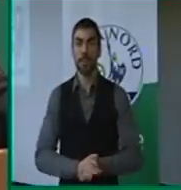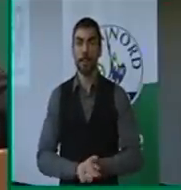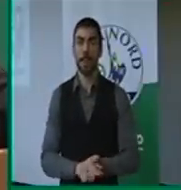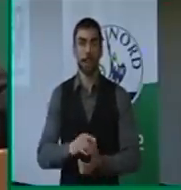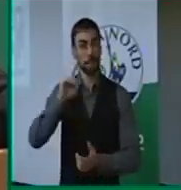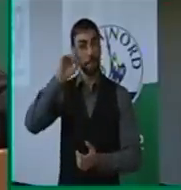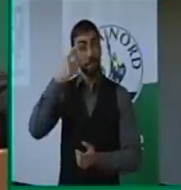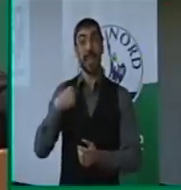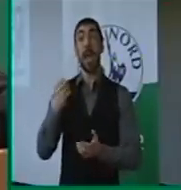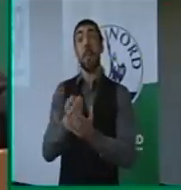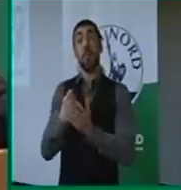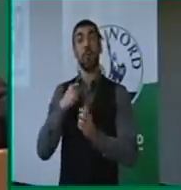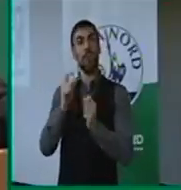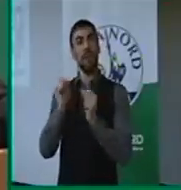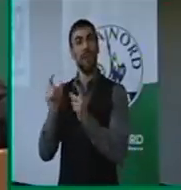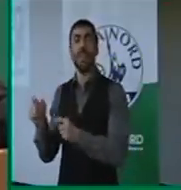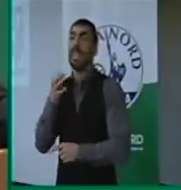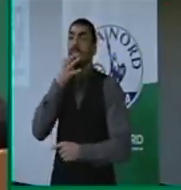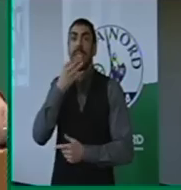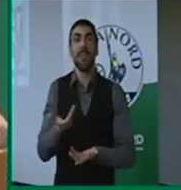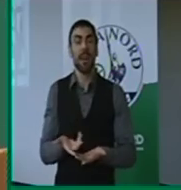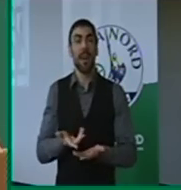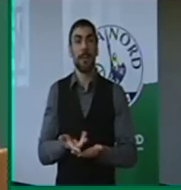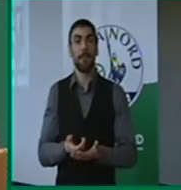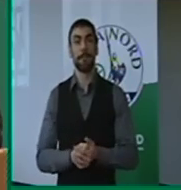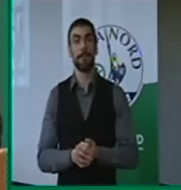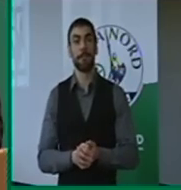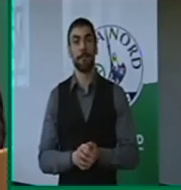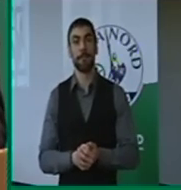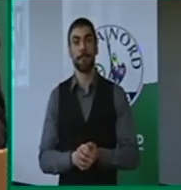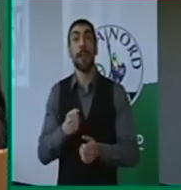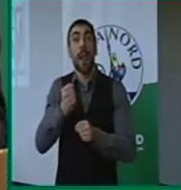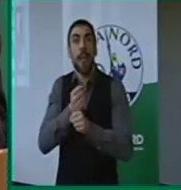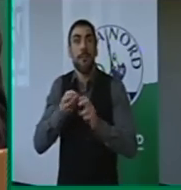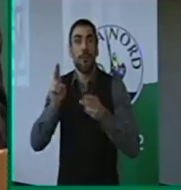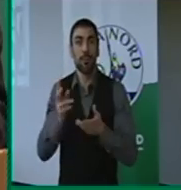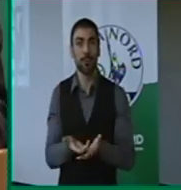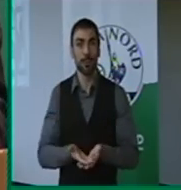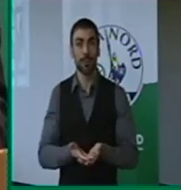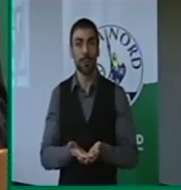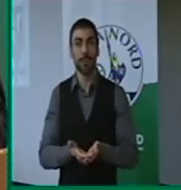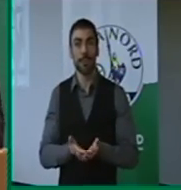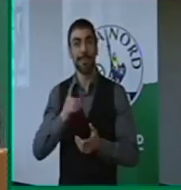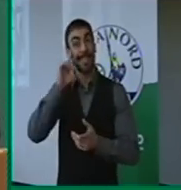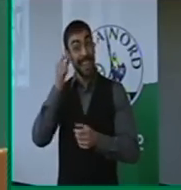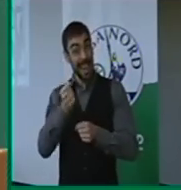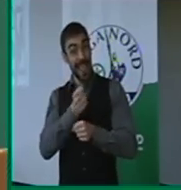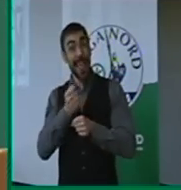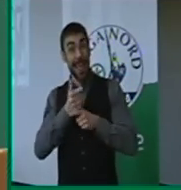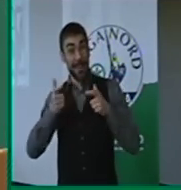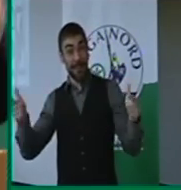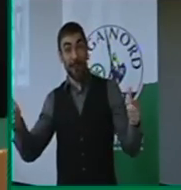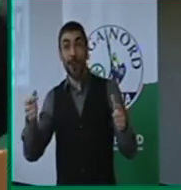se vendiamo più prodotti significa che c'è più lavoro e se c'è lavoro